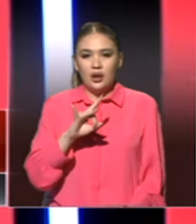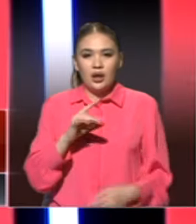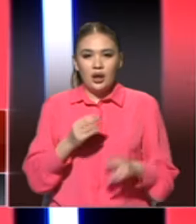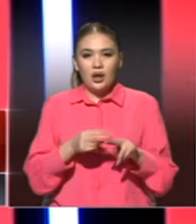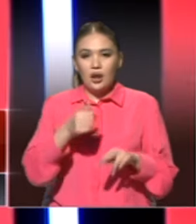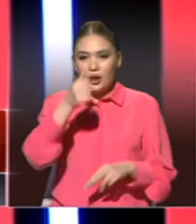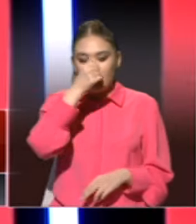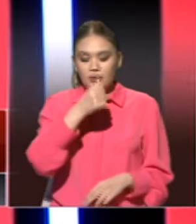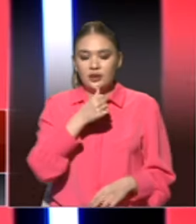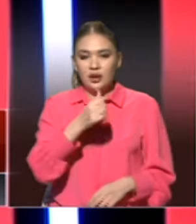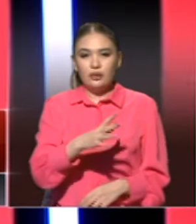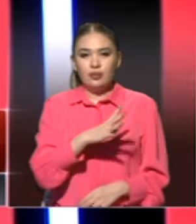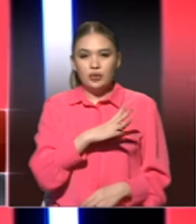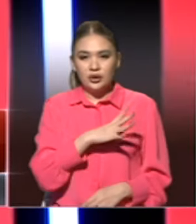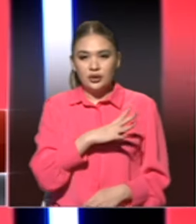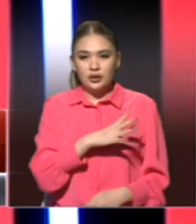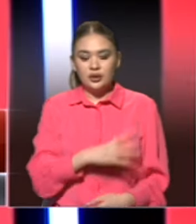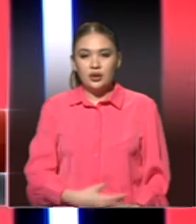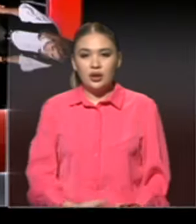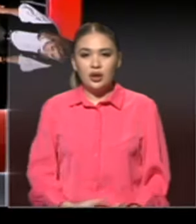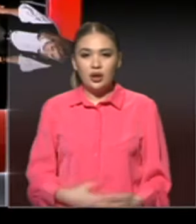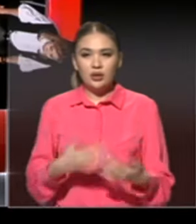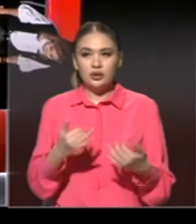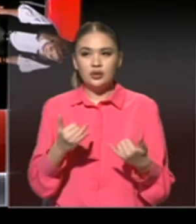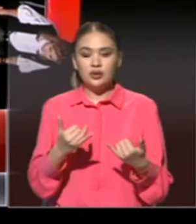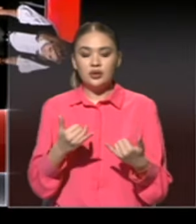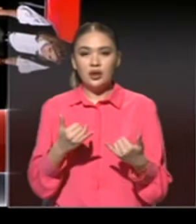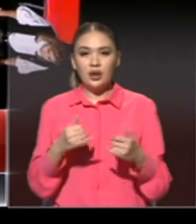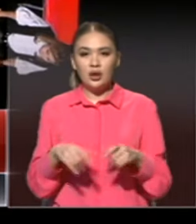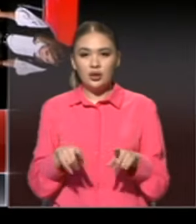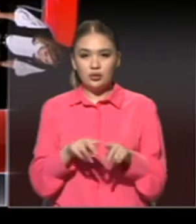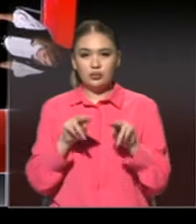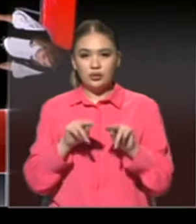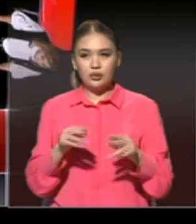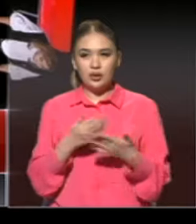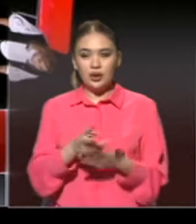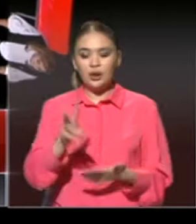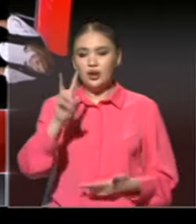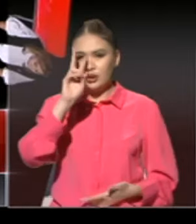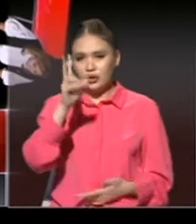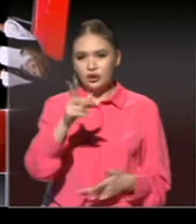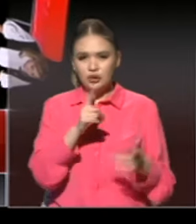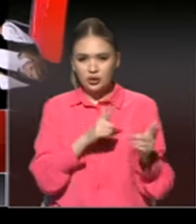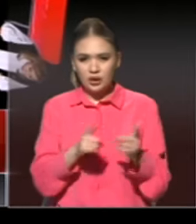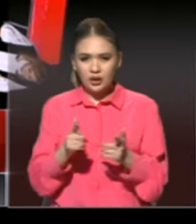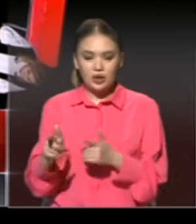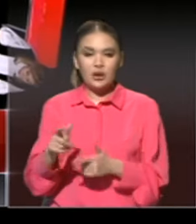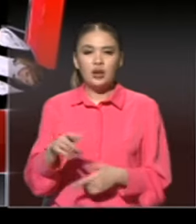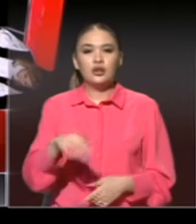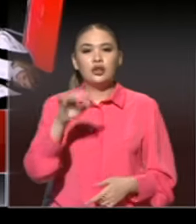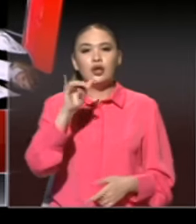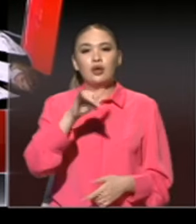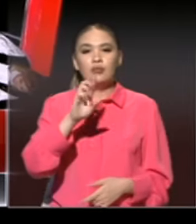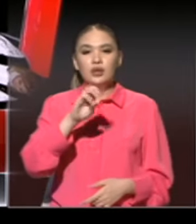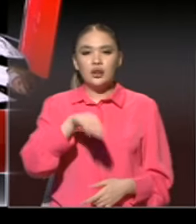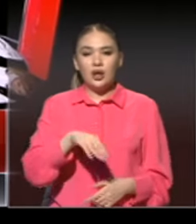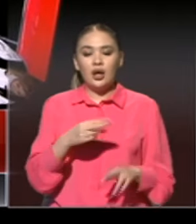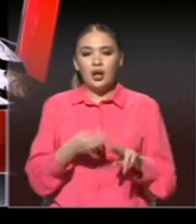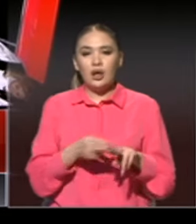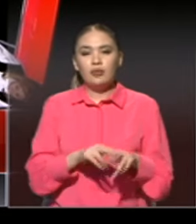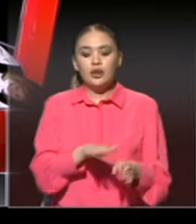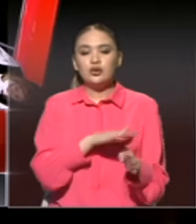жинаған білімін ұмытып қала қоймас қазіргі шәкірттеріміз. Онсыз да мысалға 2 жыл дайындалады кем деген кезде 11-ға, иә. Бауыржан ханым, десе де